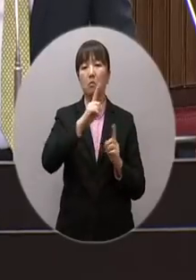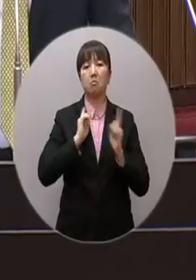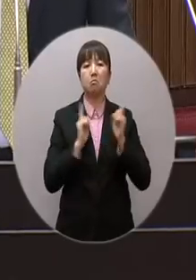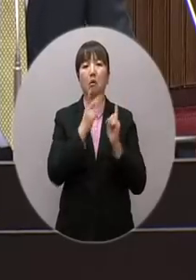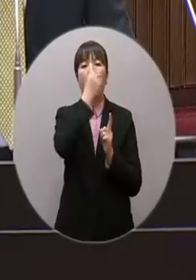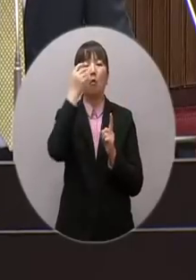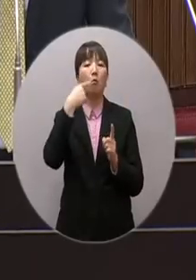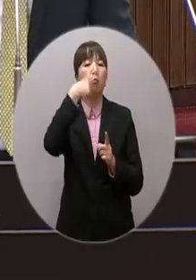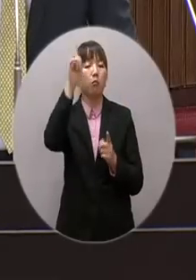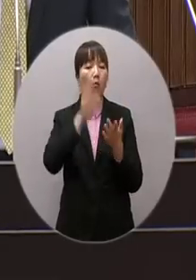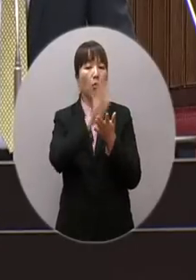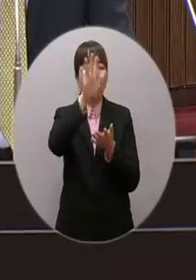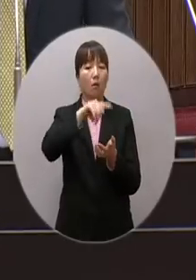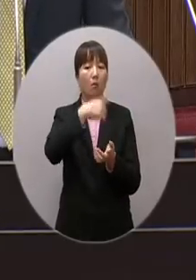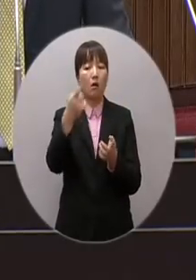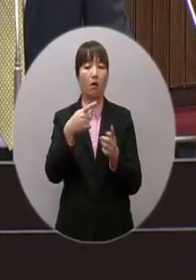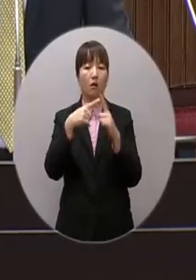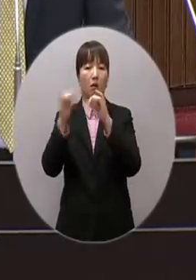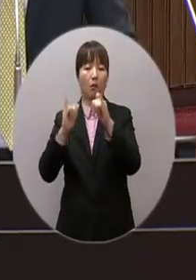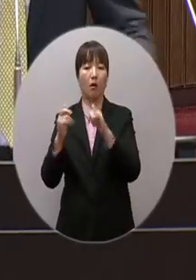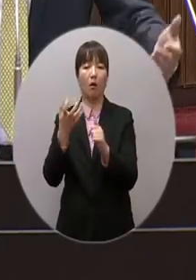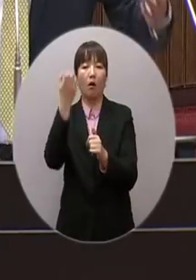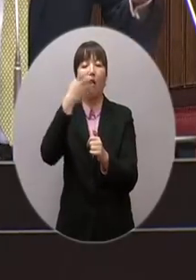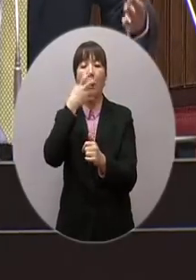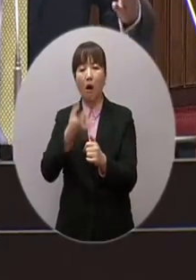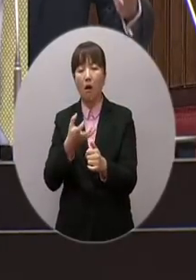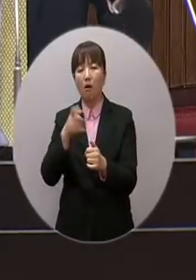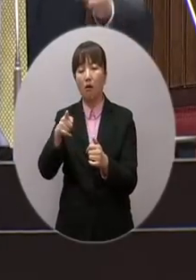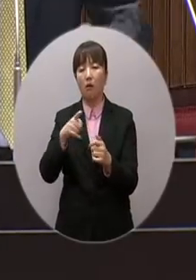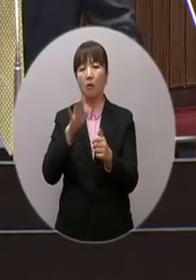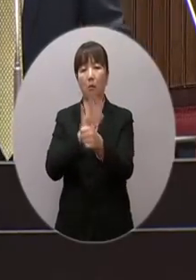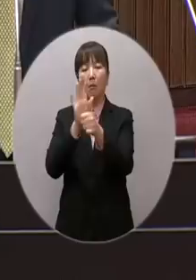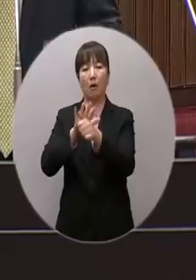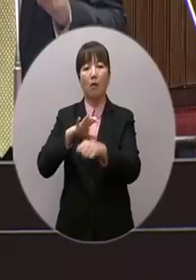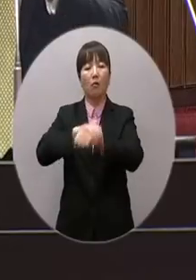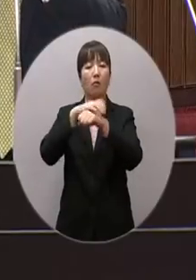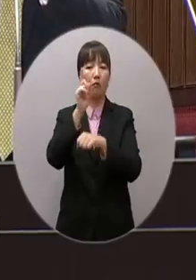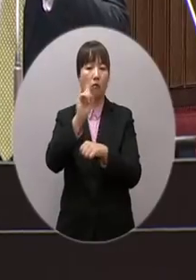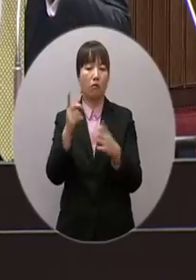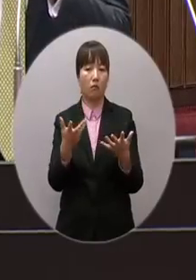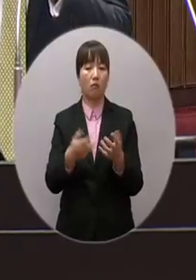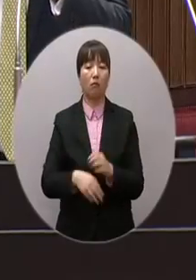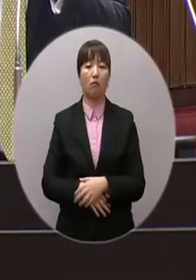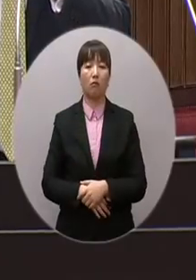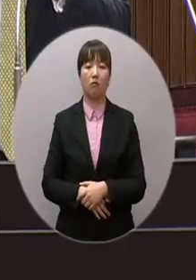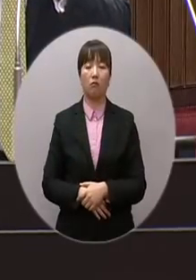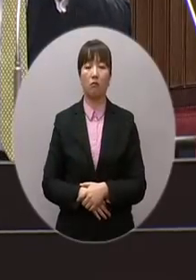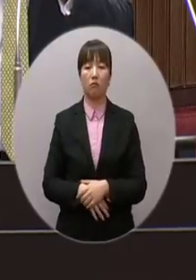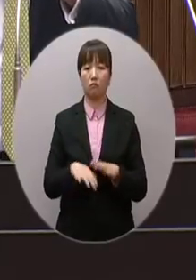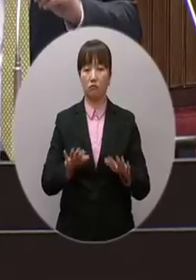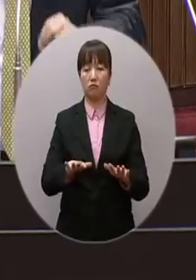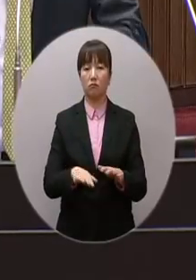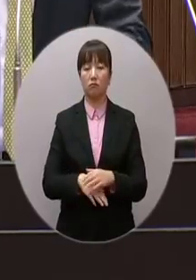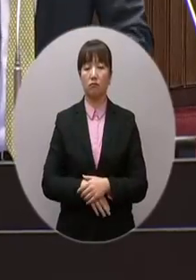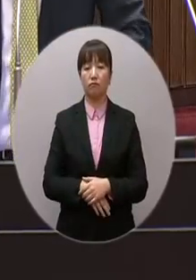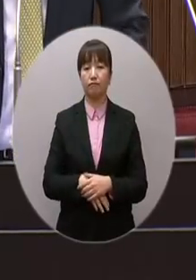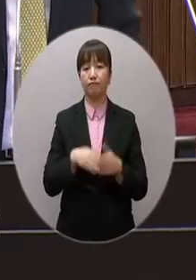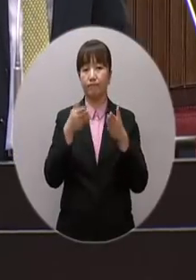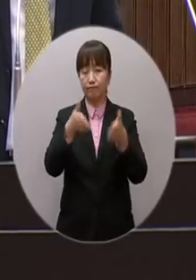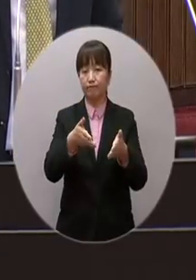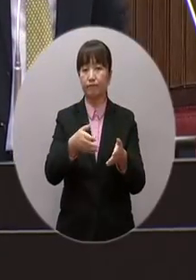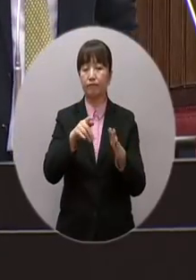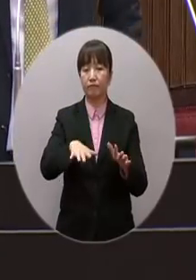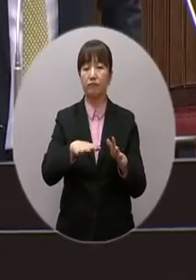权起诉了以后，侵害了人权以后，到底有什么样救济的手段？来，院长，对